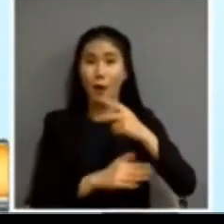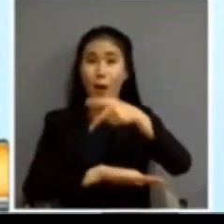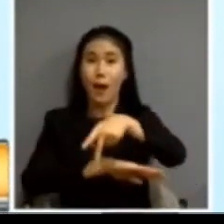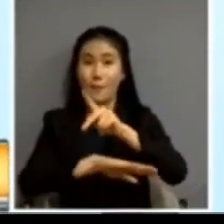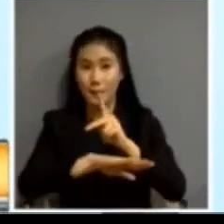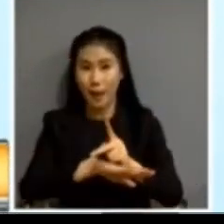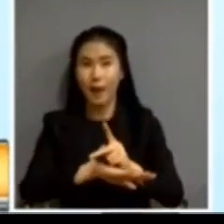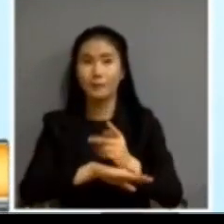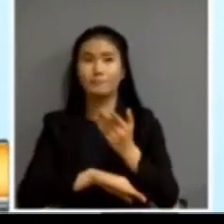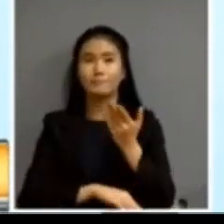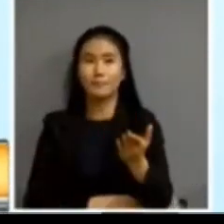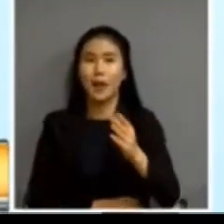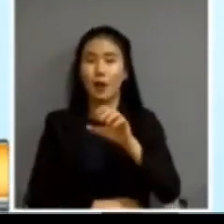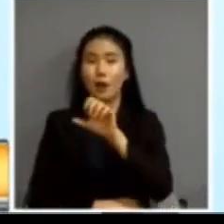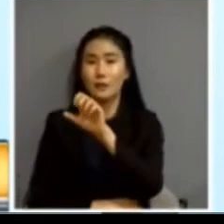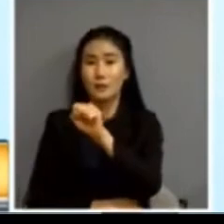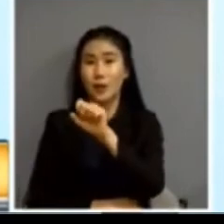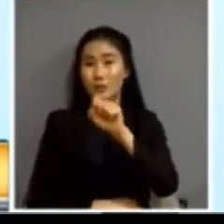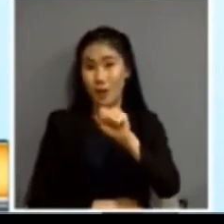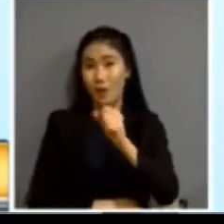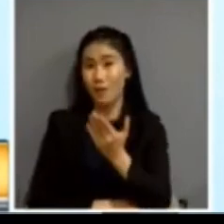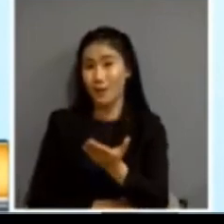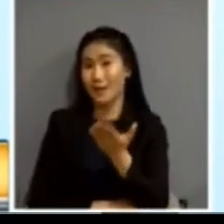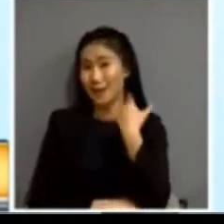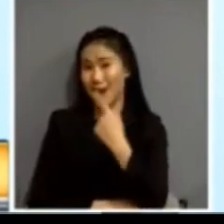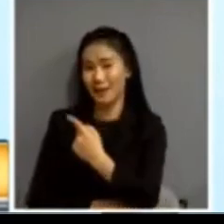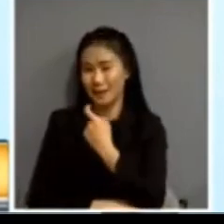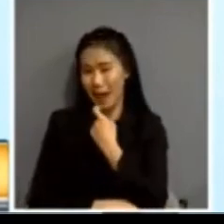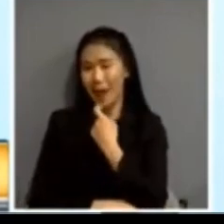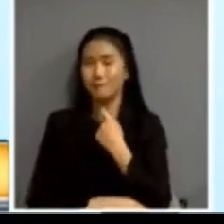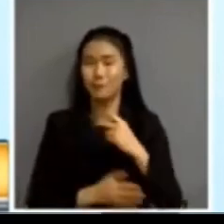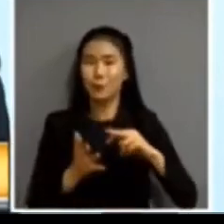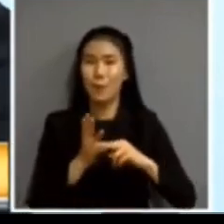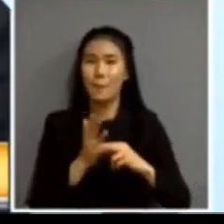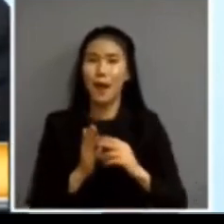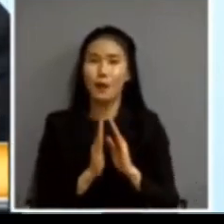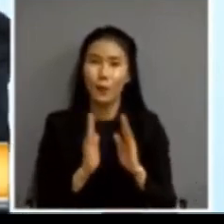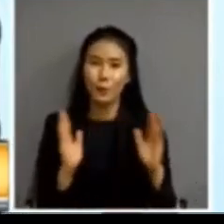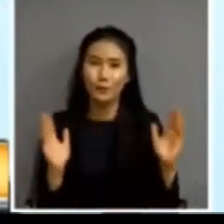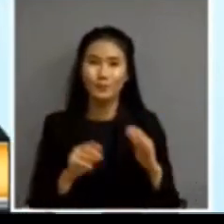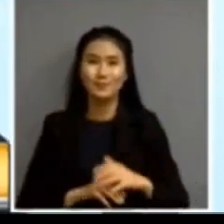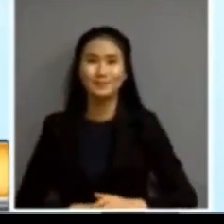านนะครับและก็ฝากกราบเรียนไปยังท่านผู้ซักถามด้วยครับ